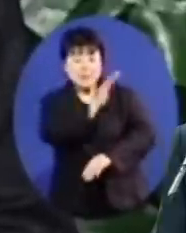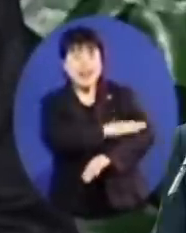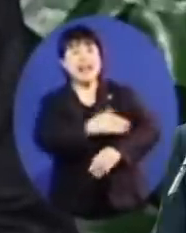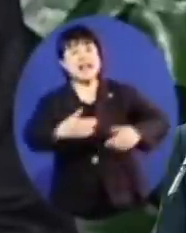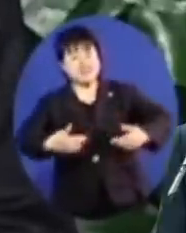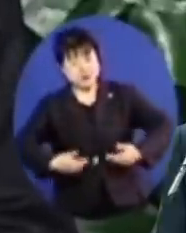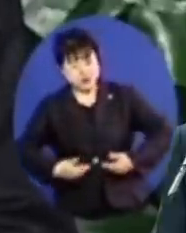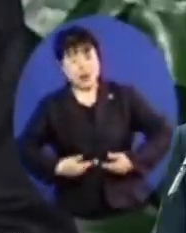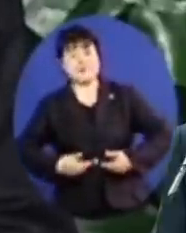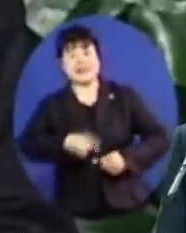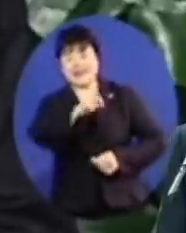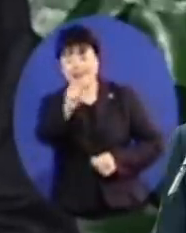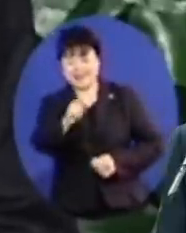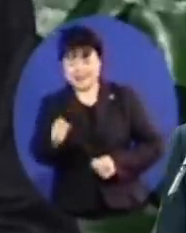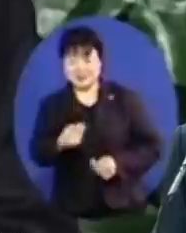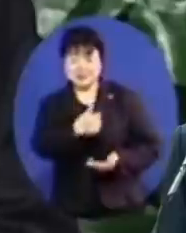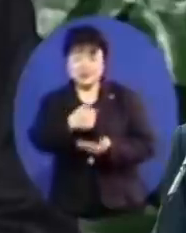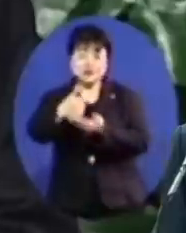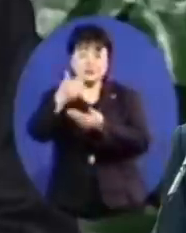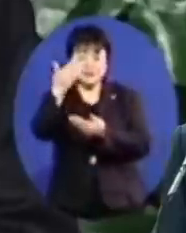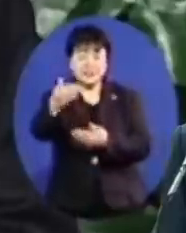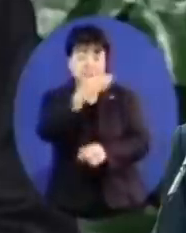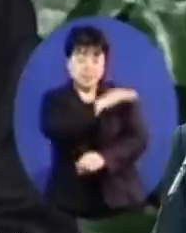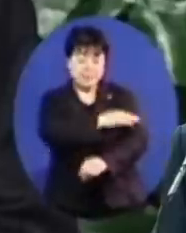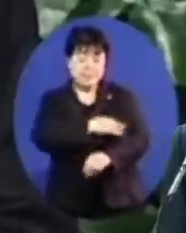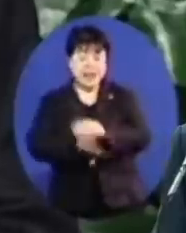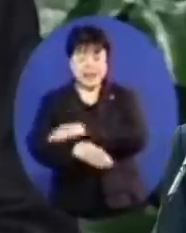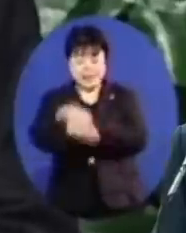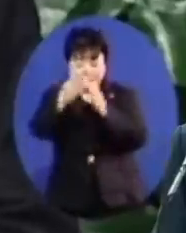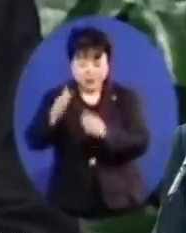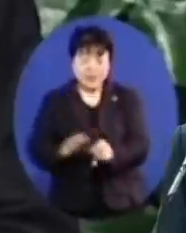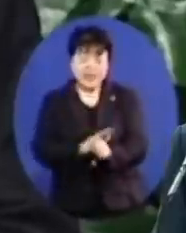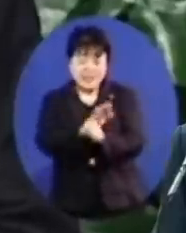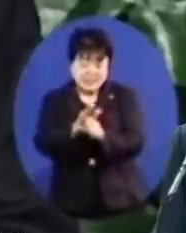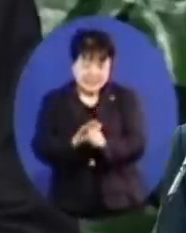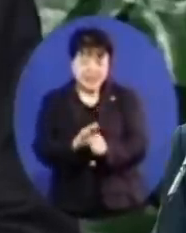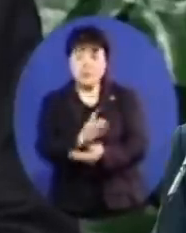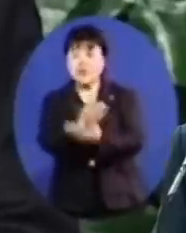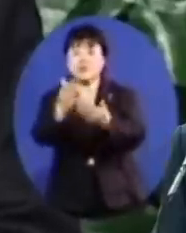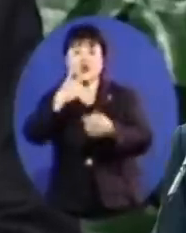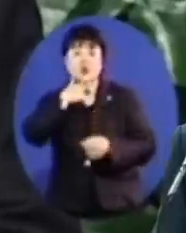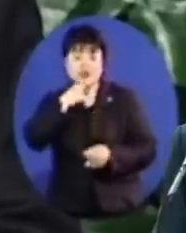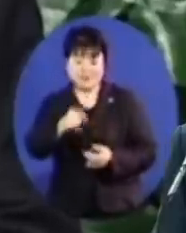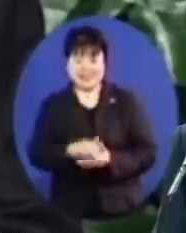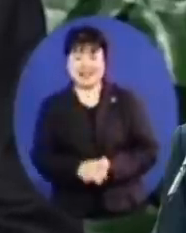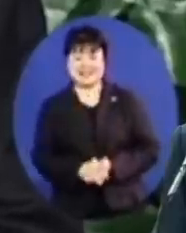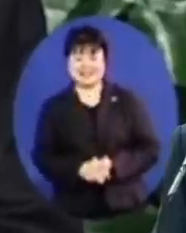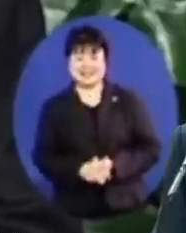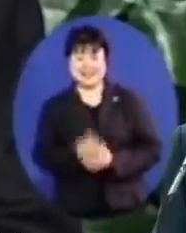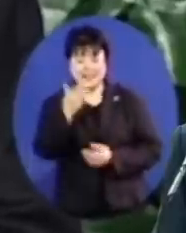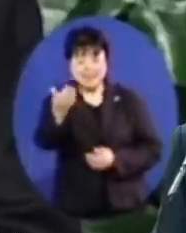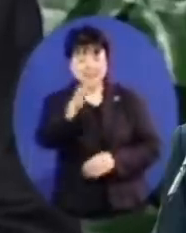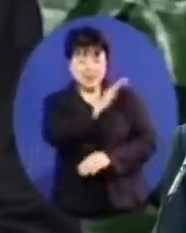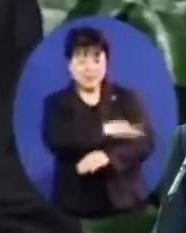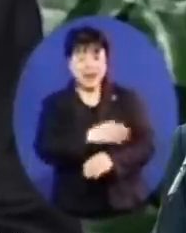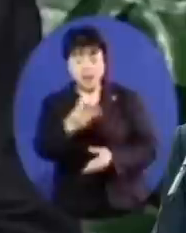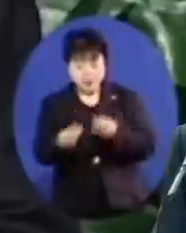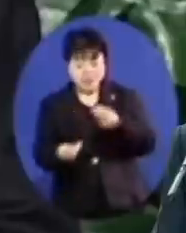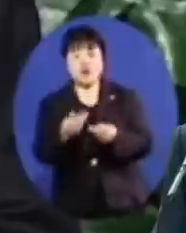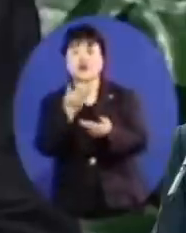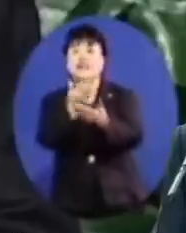필요합니다. 주님은 당신의 팔을 통해서 사랑을 베풀기를 원합니다. 당신의 팔을